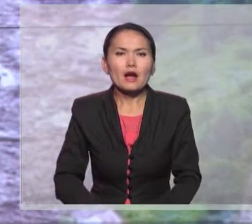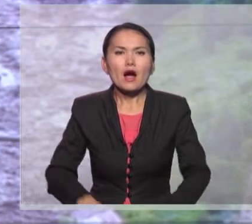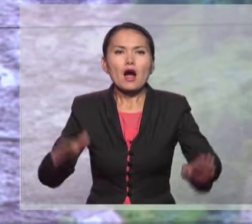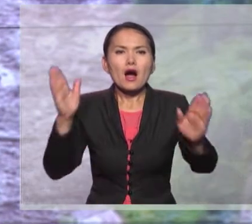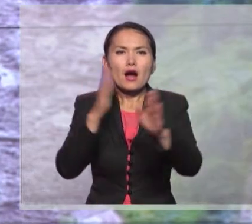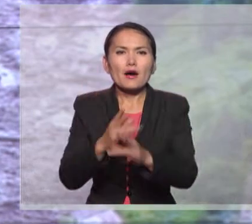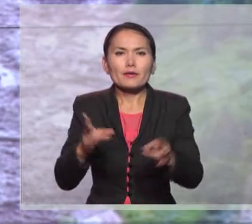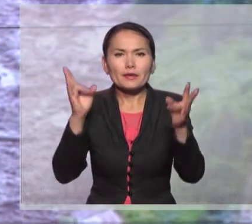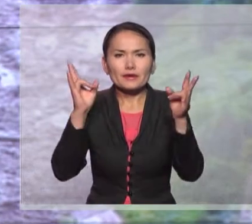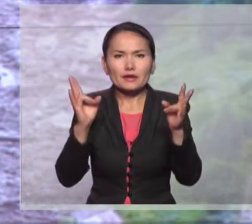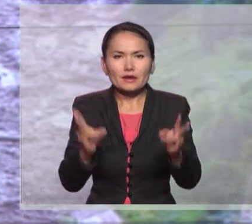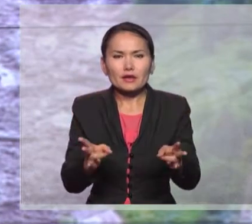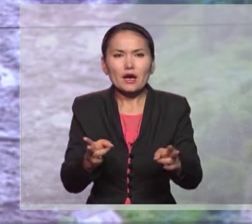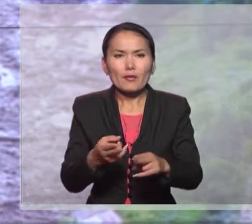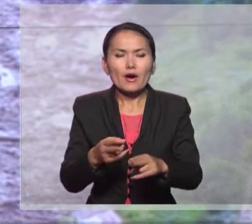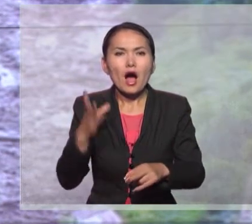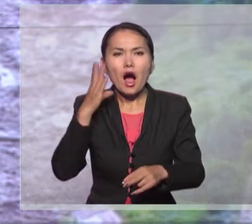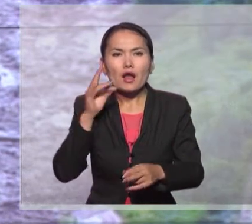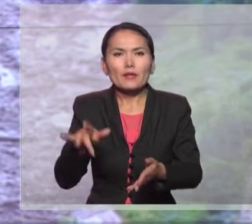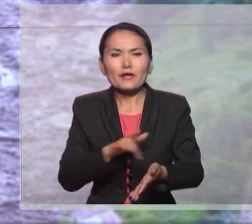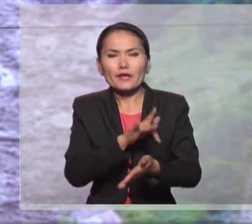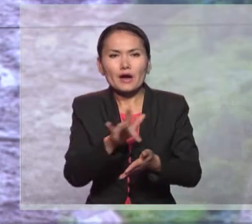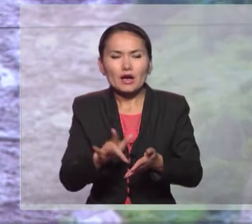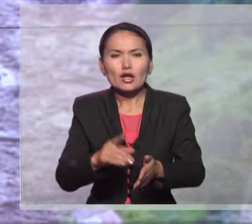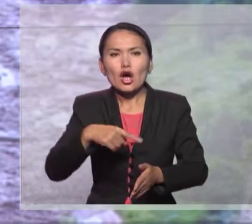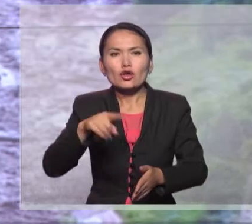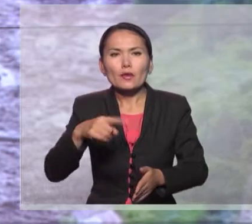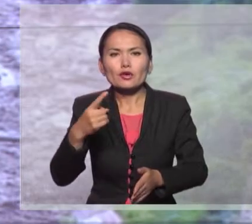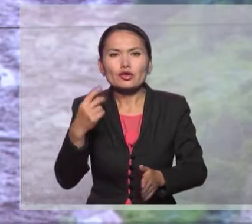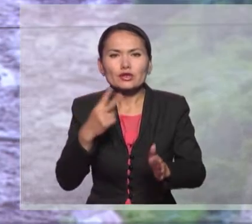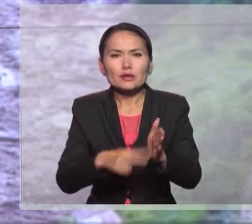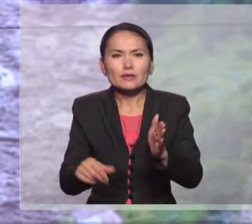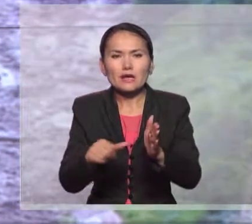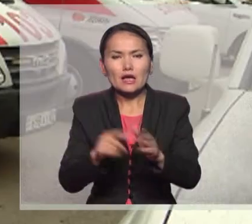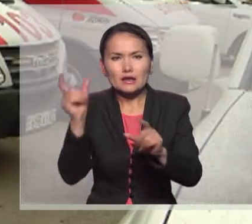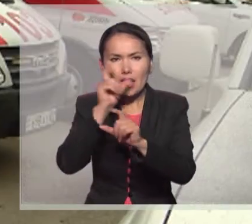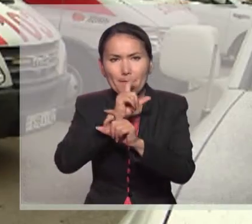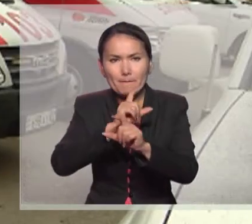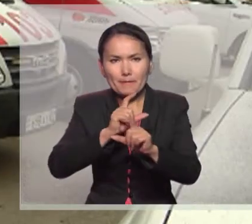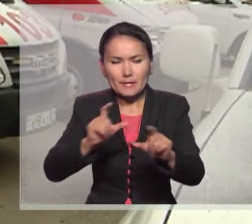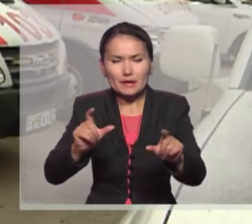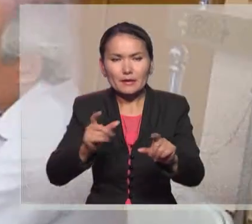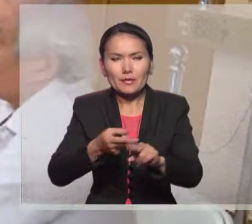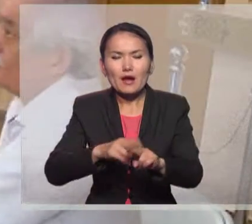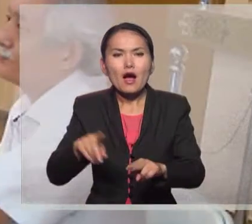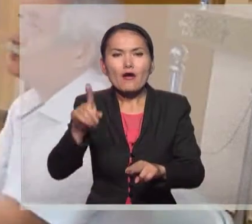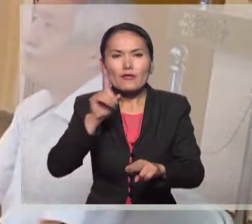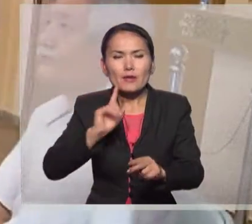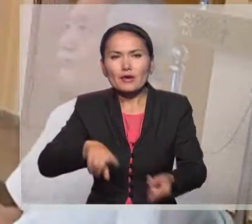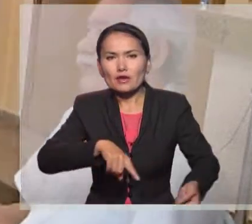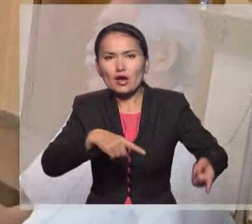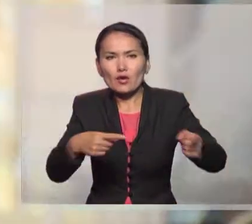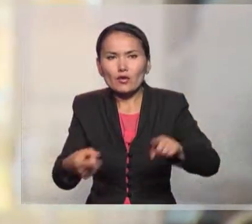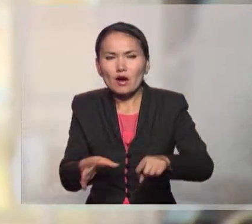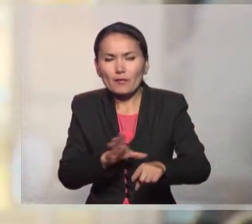Табиғаттың тосын мінезінен зардап шеккендер Алматы қаласындағы нөмірі 176 мектеп гимназиясына орналастырылды. Жедел жәрдем көлігі дайын. Өзге